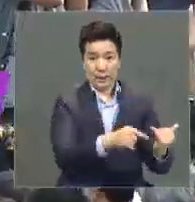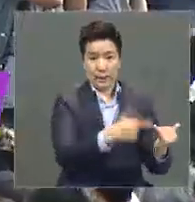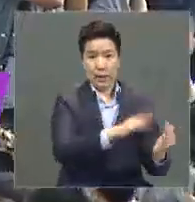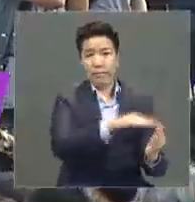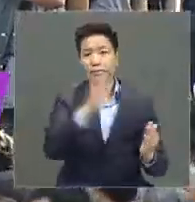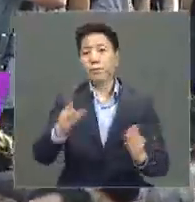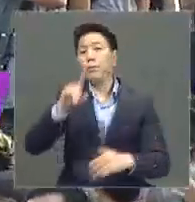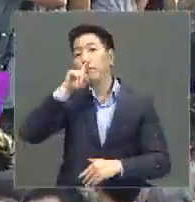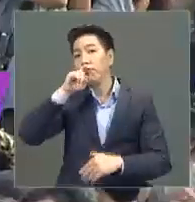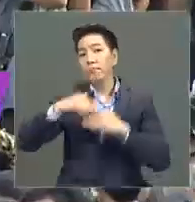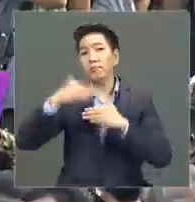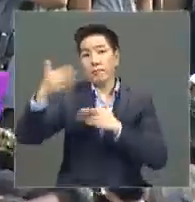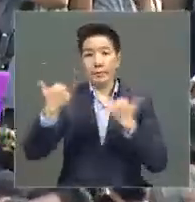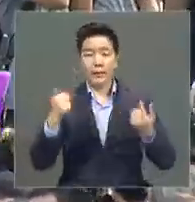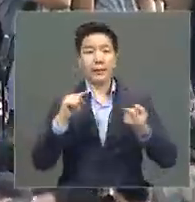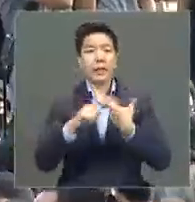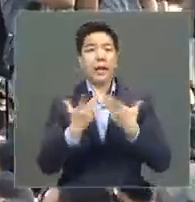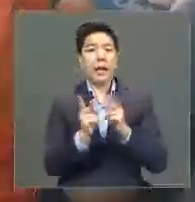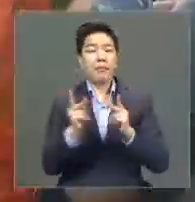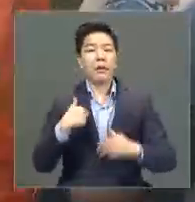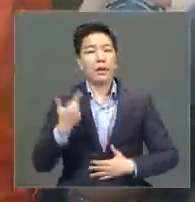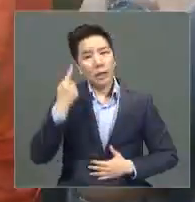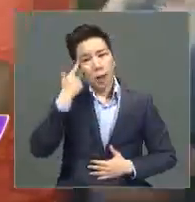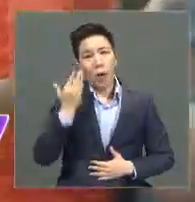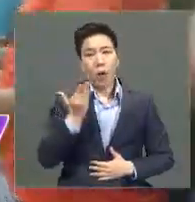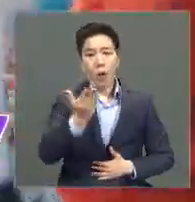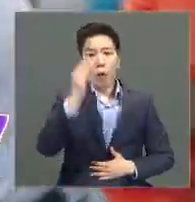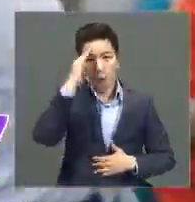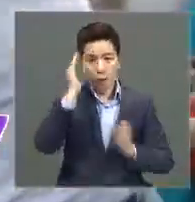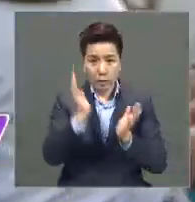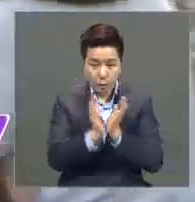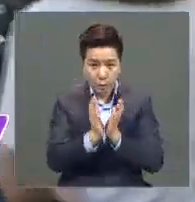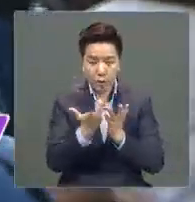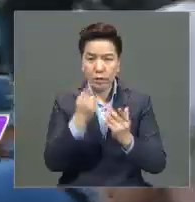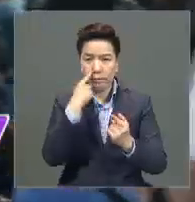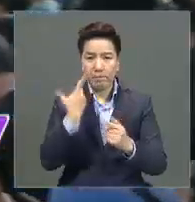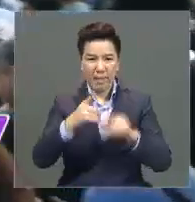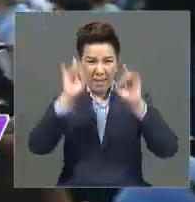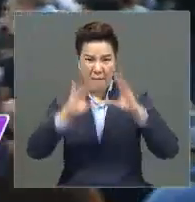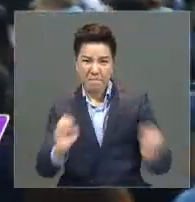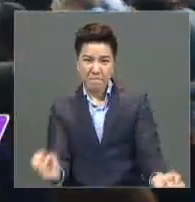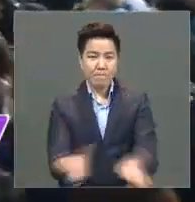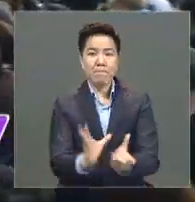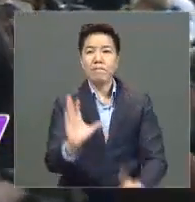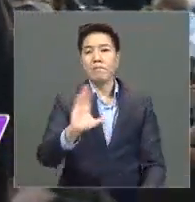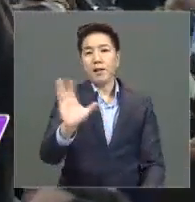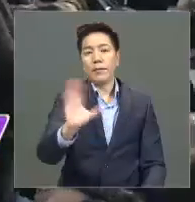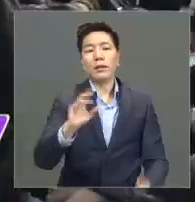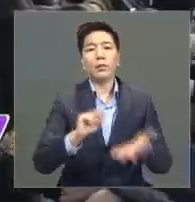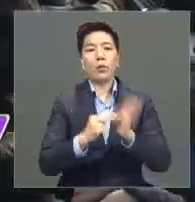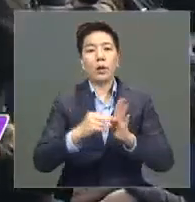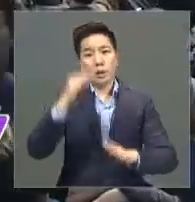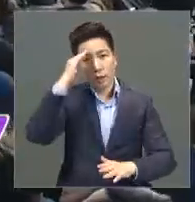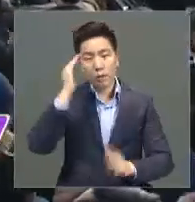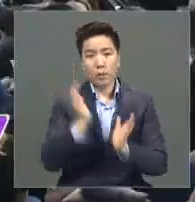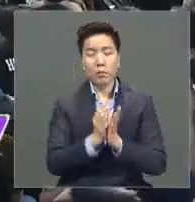วันอาทิตย์หน้าแล้วนะคะทางกรรมาธิการก็ยังได้ร้องขอไปทางตำรวจบอกว่าไม่ให้ใช้ความรุนแรงกับผู้ชุมนุมซึ่งตำรว